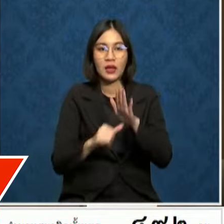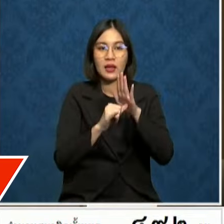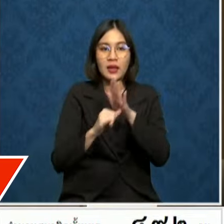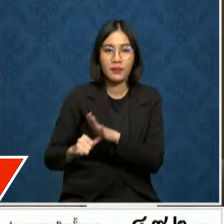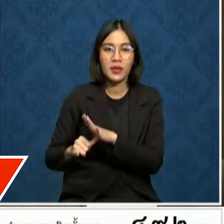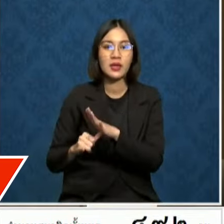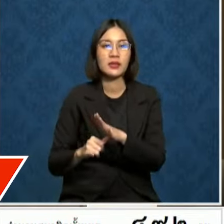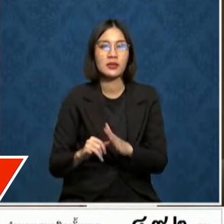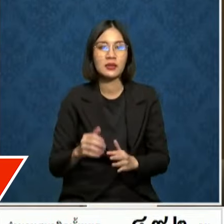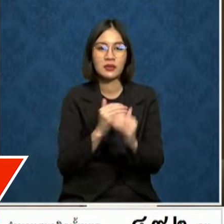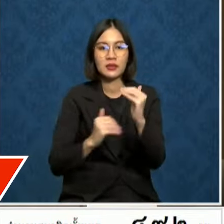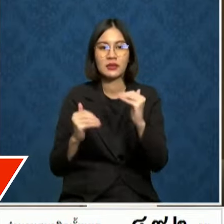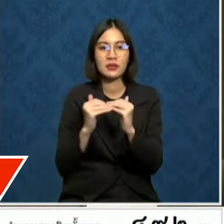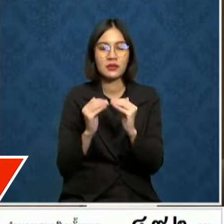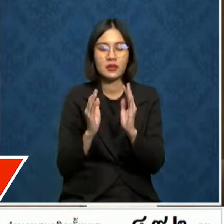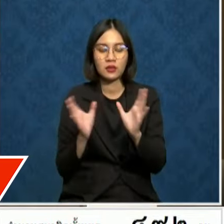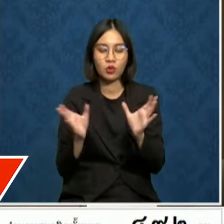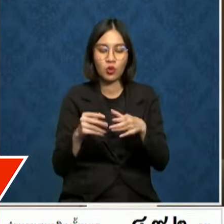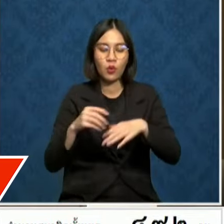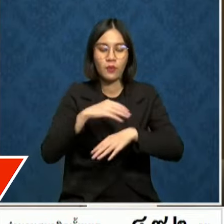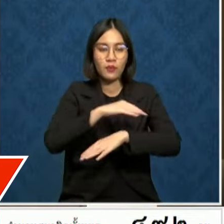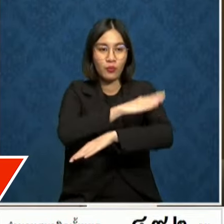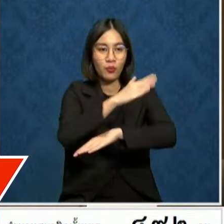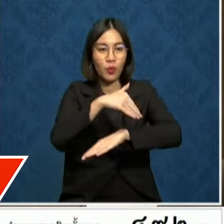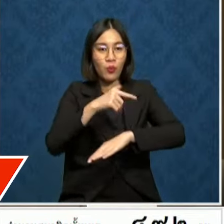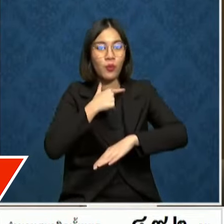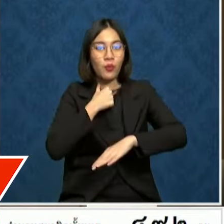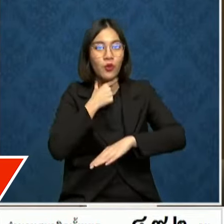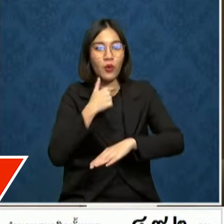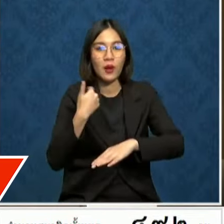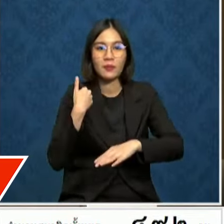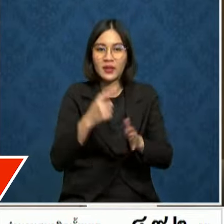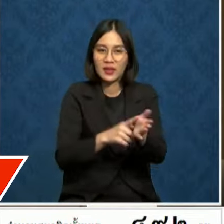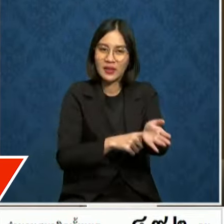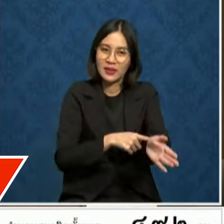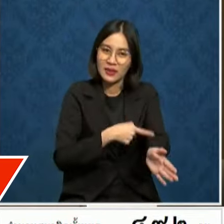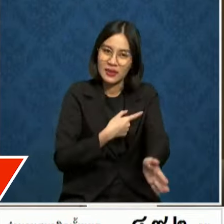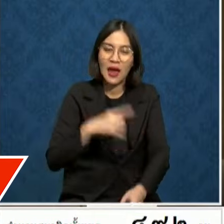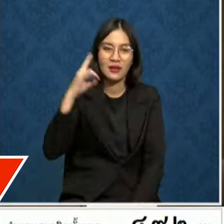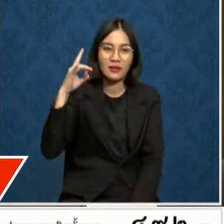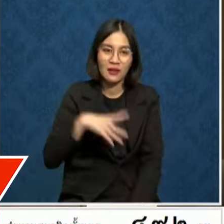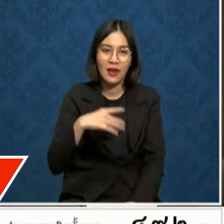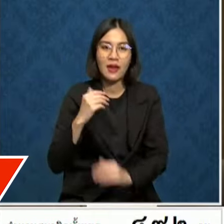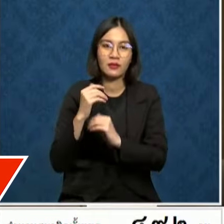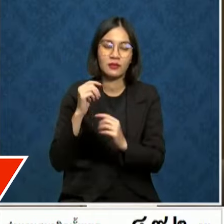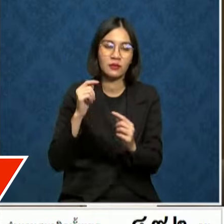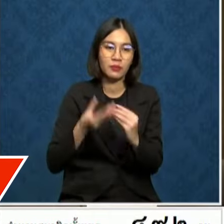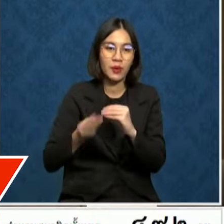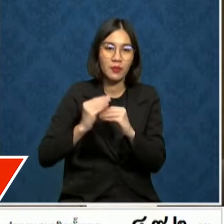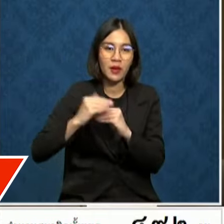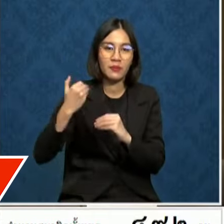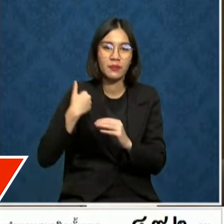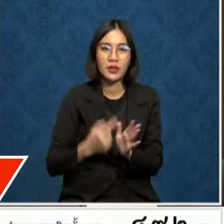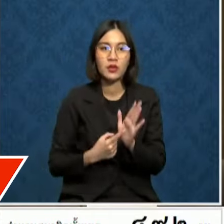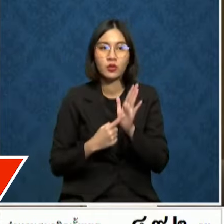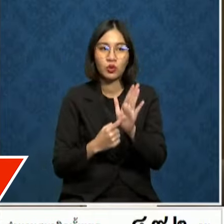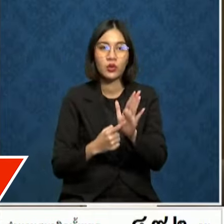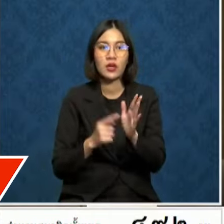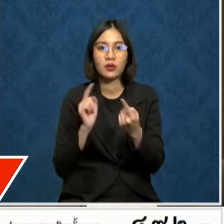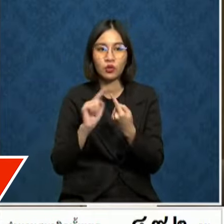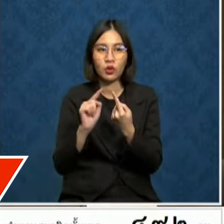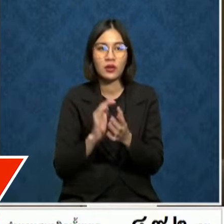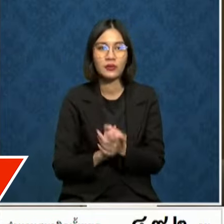ในที่ดินทำกินของพี่น้องชาวชาติพันธุ์มีมาอย่างต่อเนื่องและร้ายแรงขึ้นเรื่อยๆค่ะอย่างลำดับเหตุการณ์เรื่อง